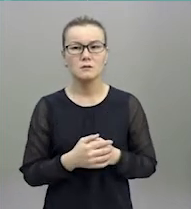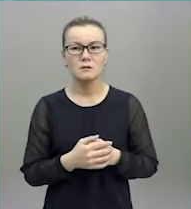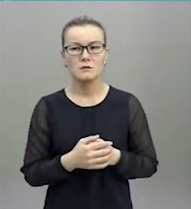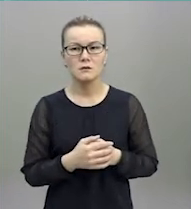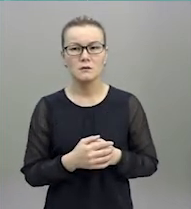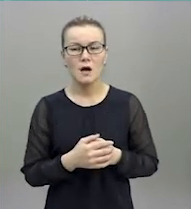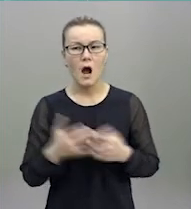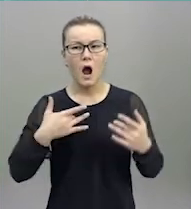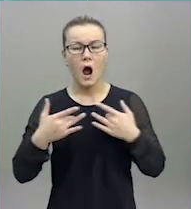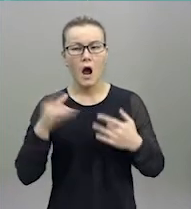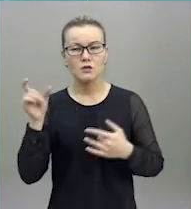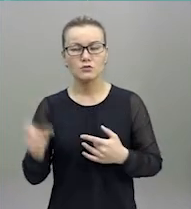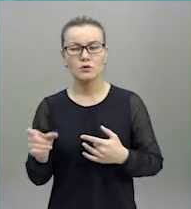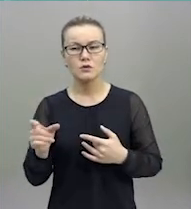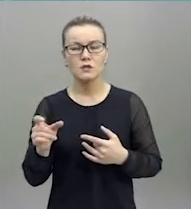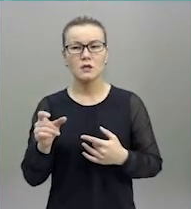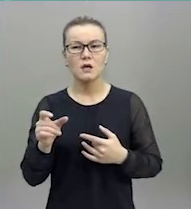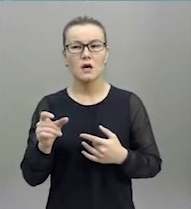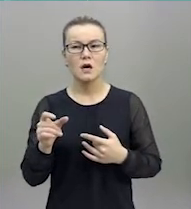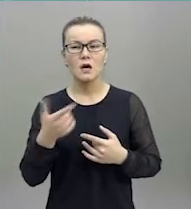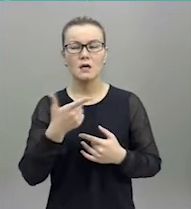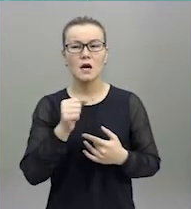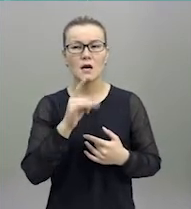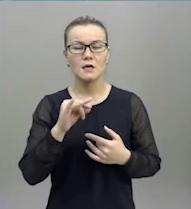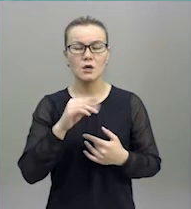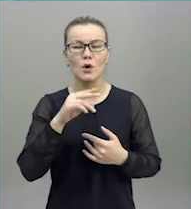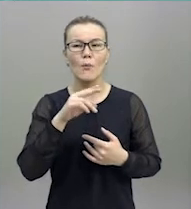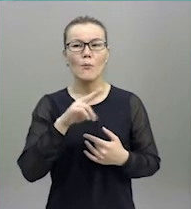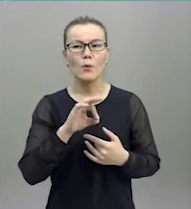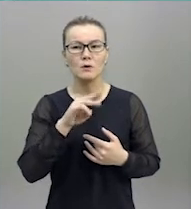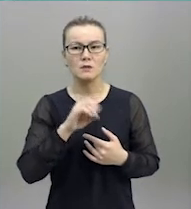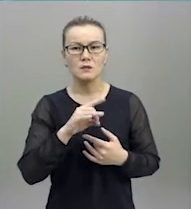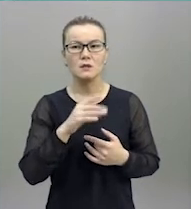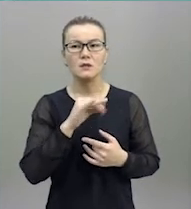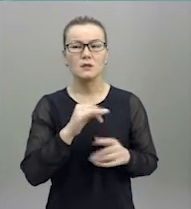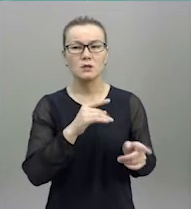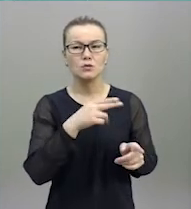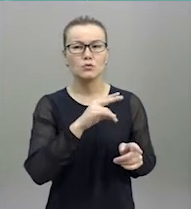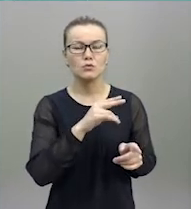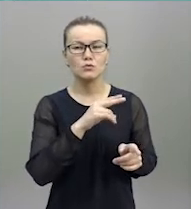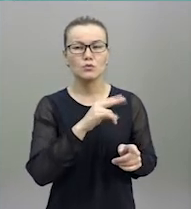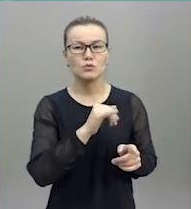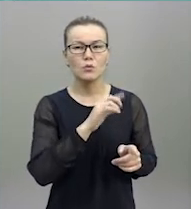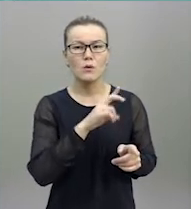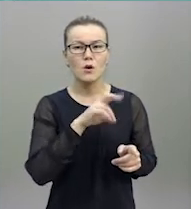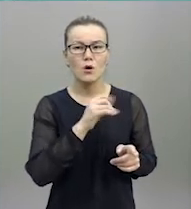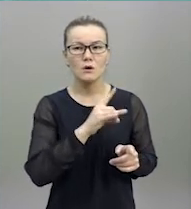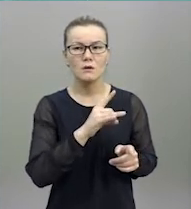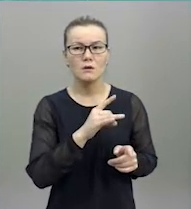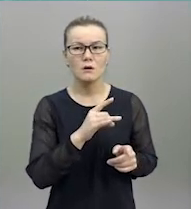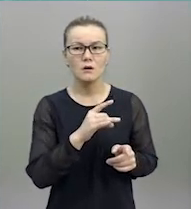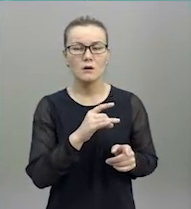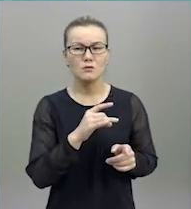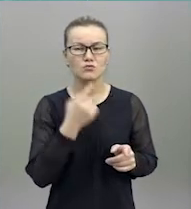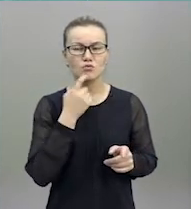актер сыгравший знаменитого гарри поттера и его дублёр посмотрите трудно